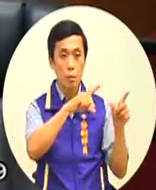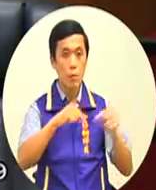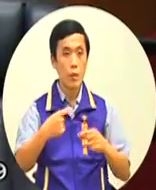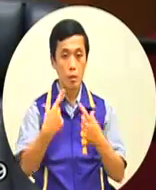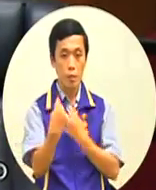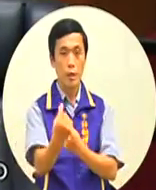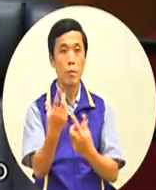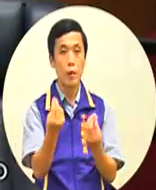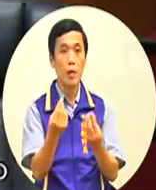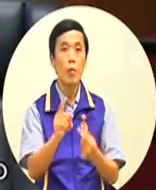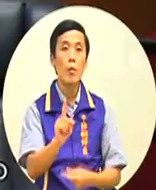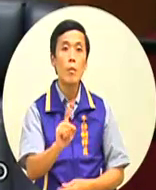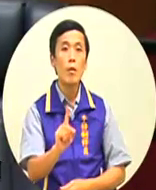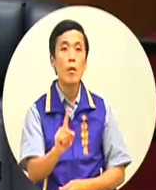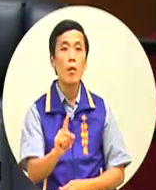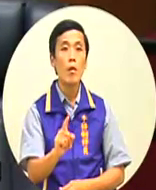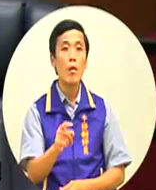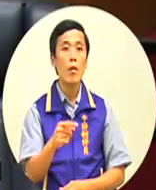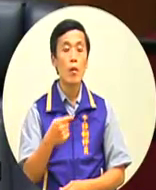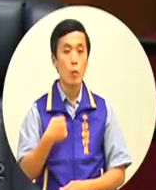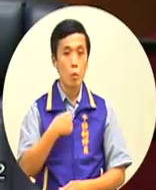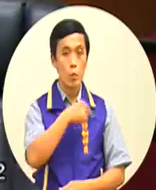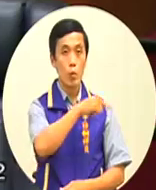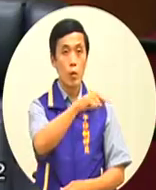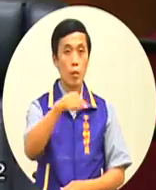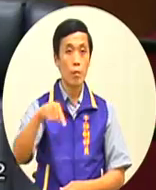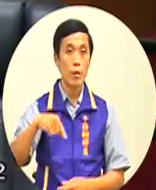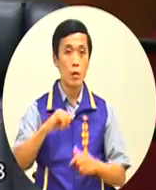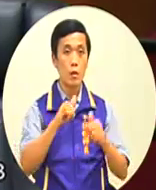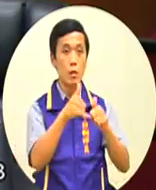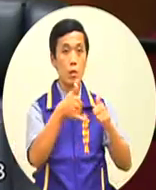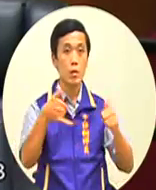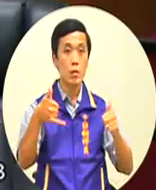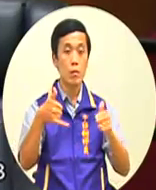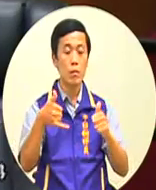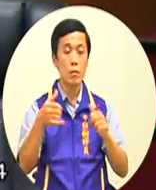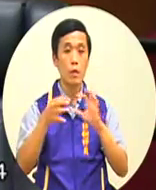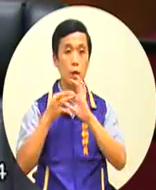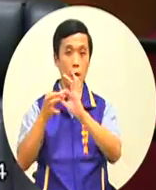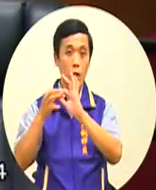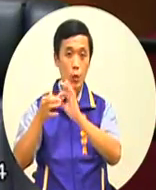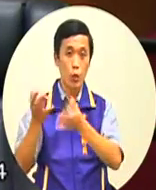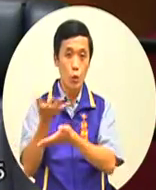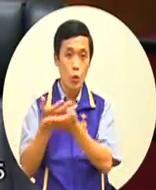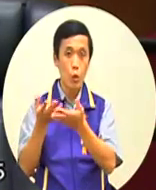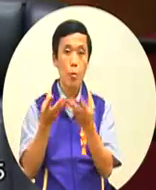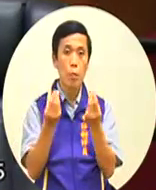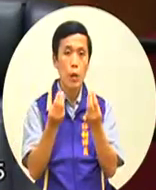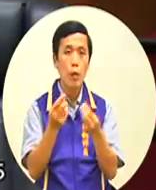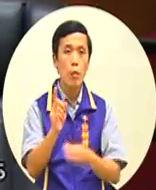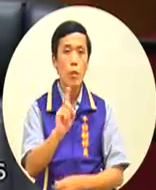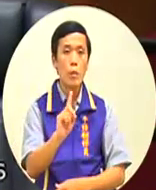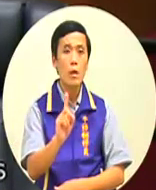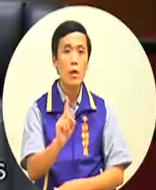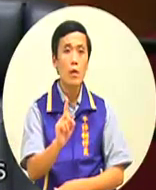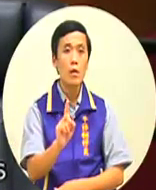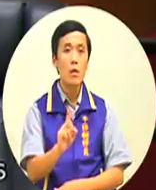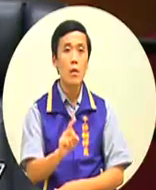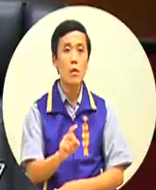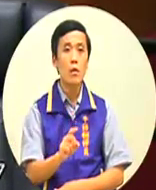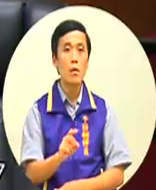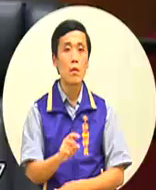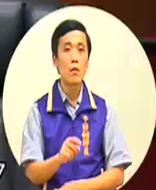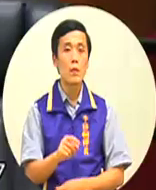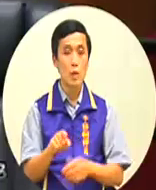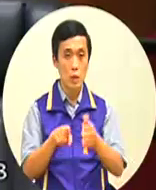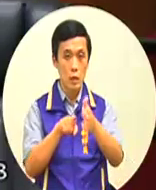为什么没有跟我们议员做个联系、做个沟通？为什么要直接